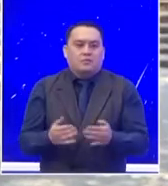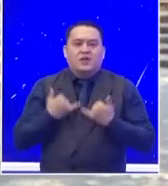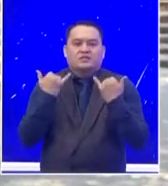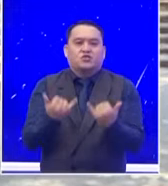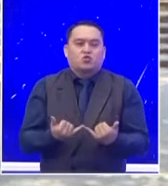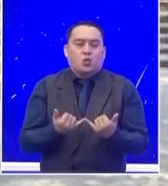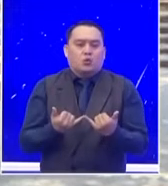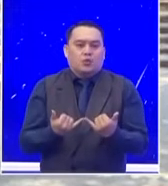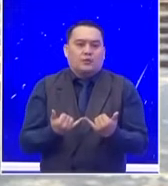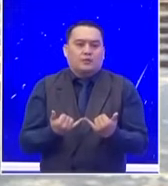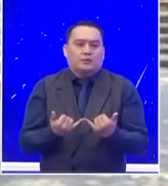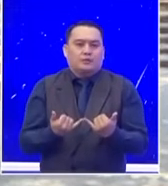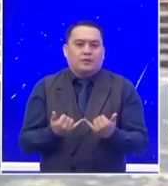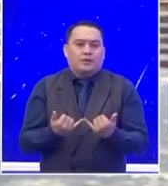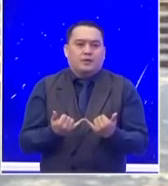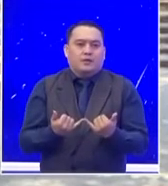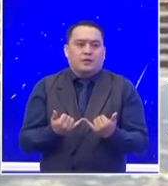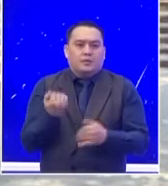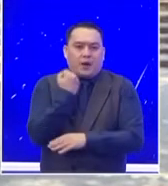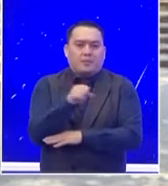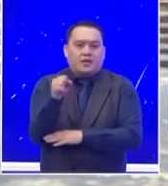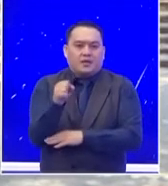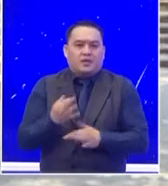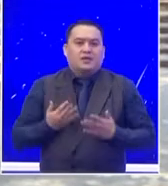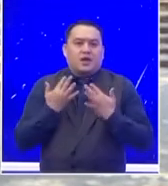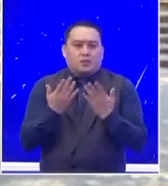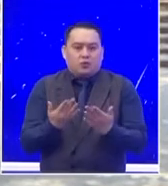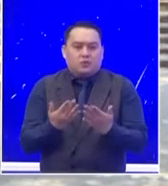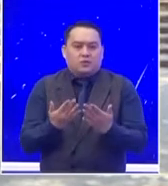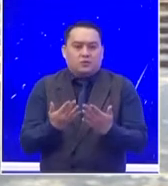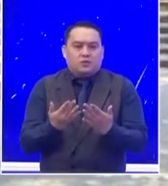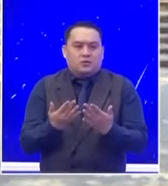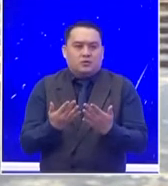посвященный Победе, требует